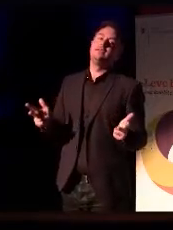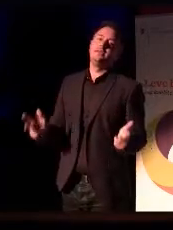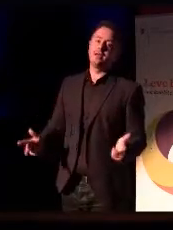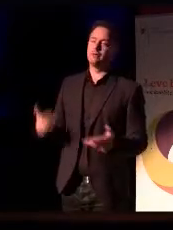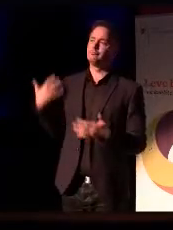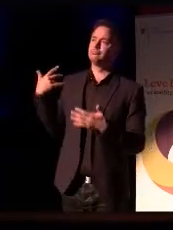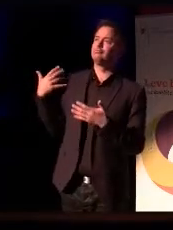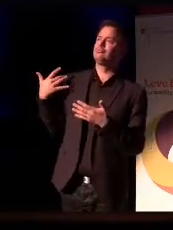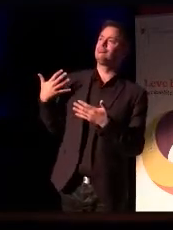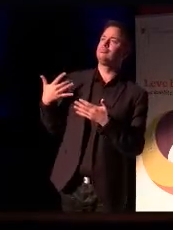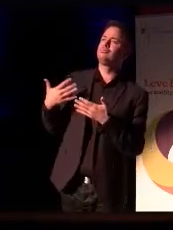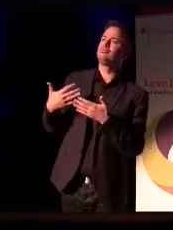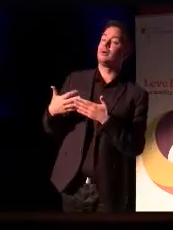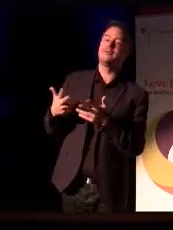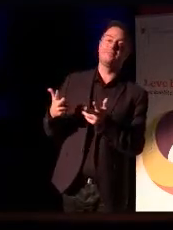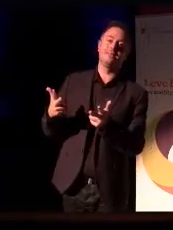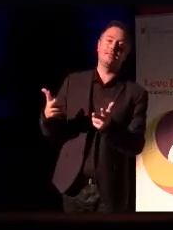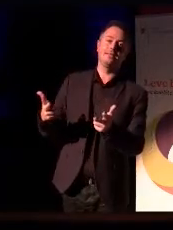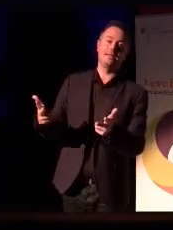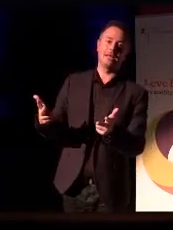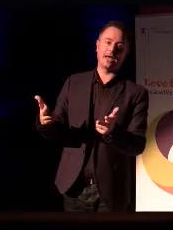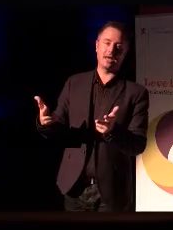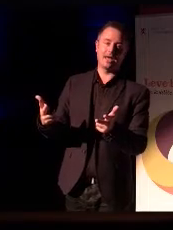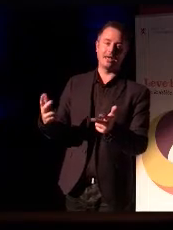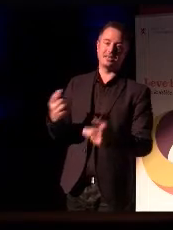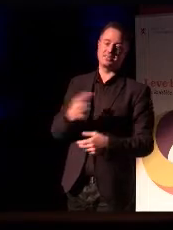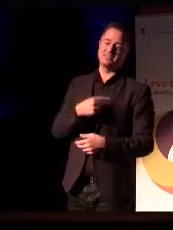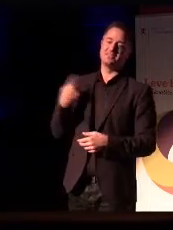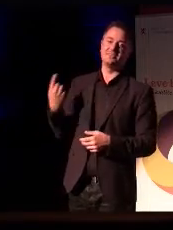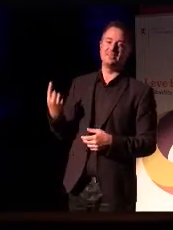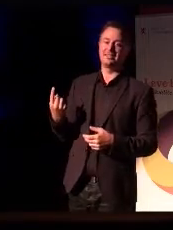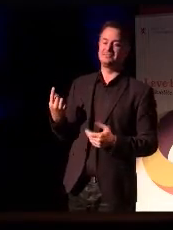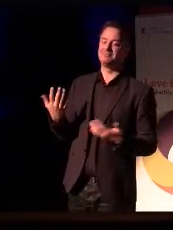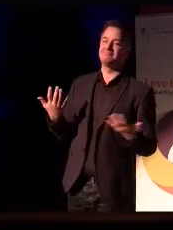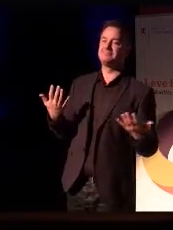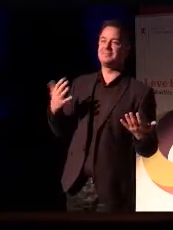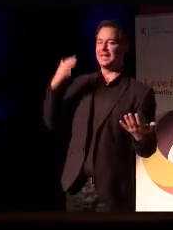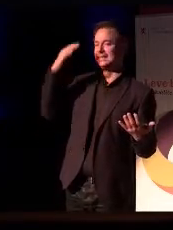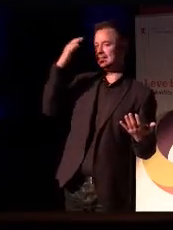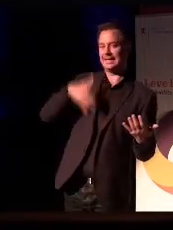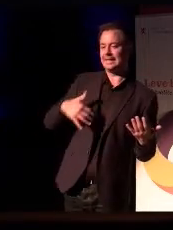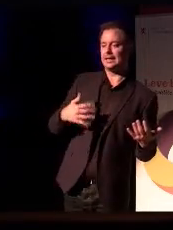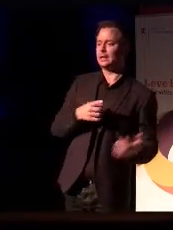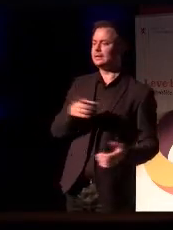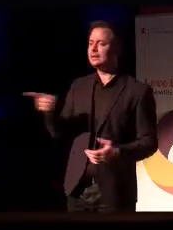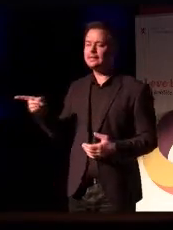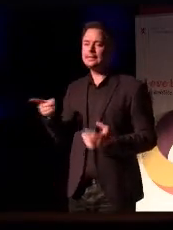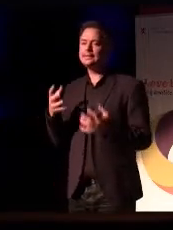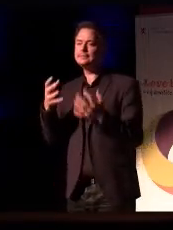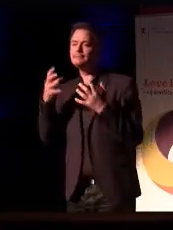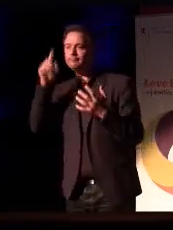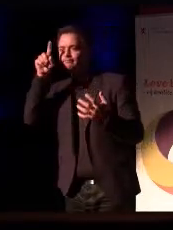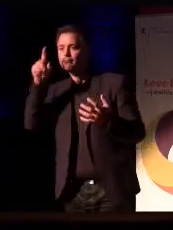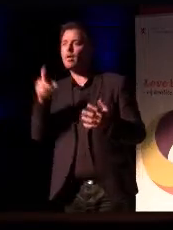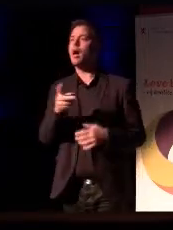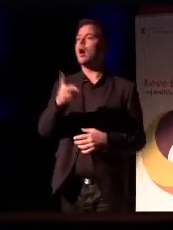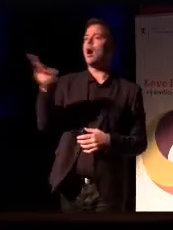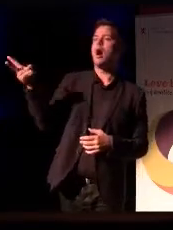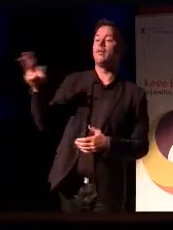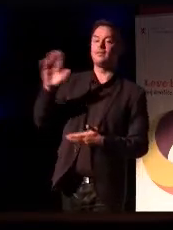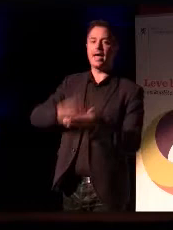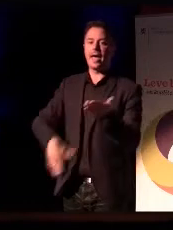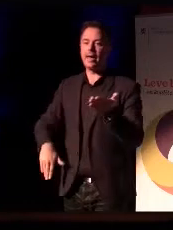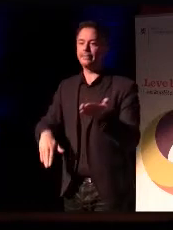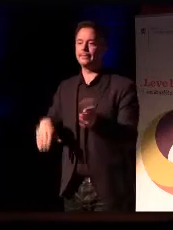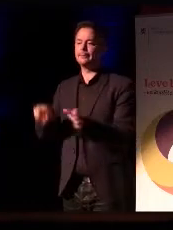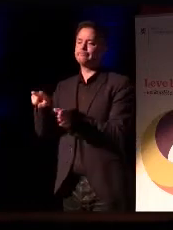liv. Vi tok det for gitt at de hverken hadde interesse eller behov for stort annet enn å sitte i ro, drikke kaffe og